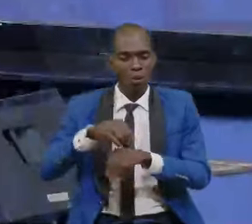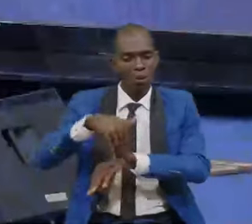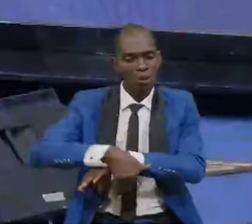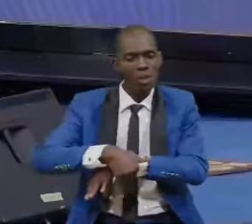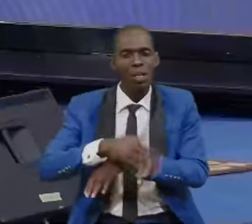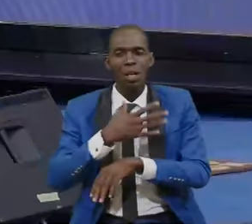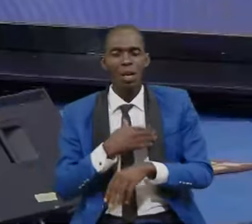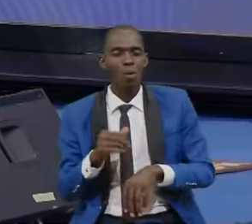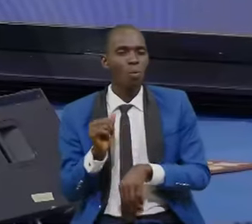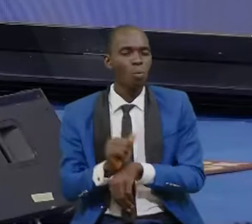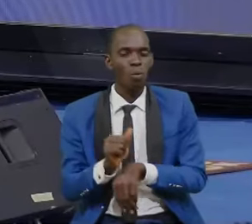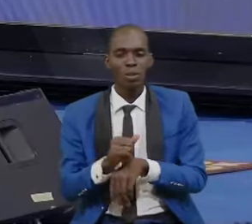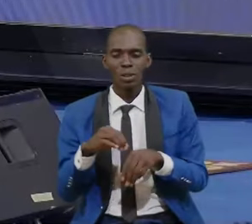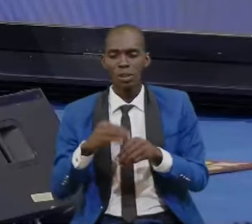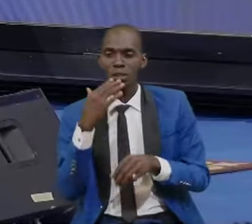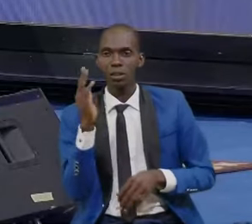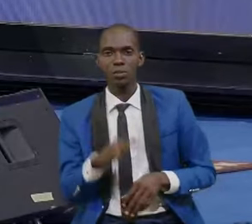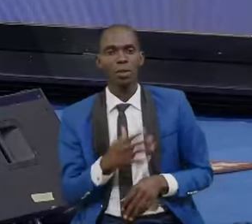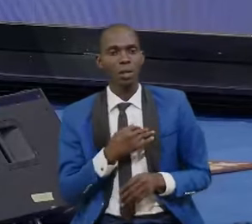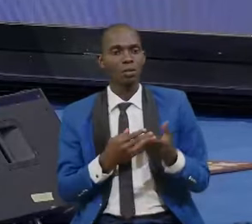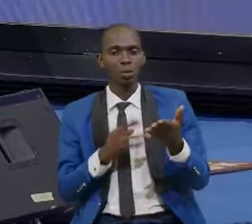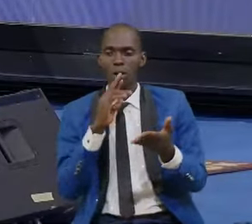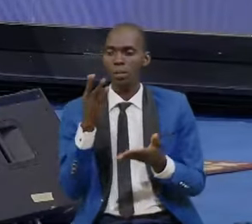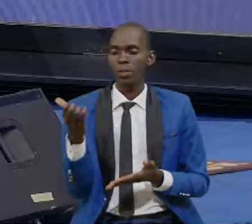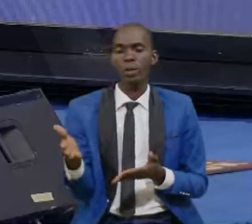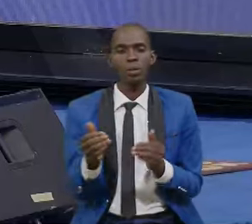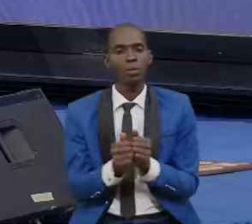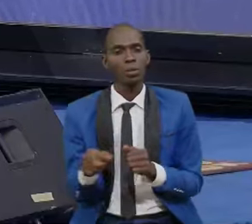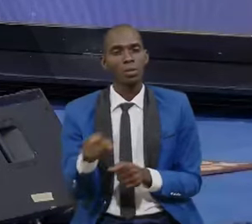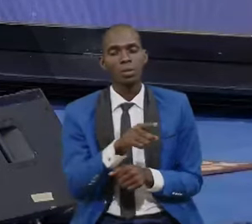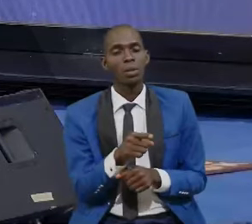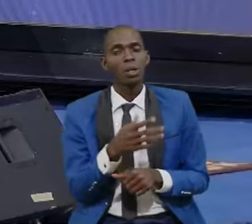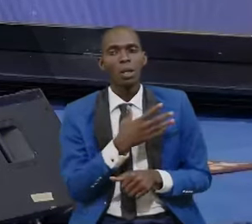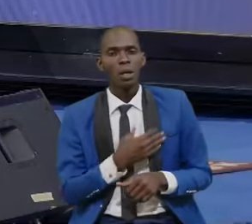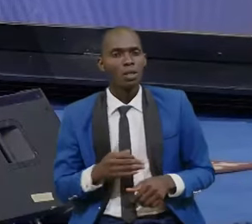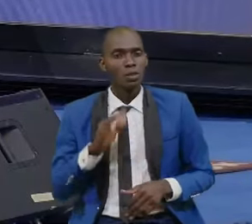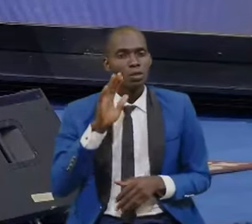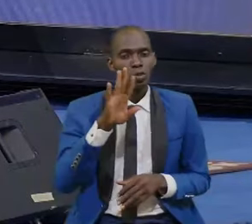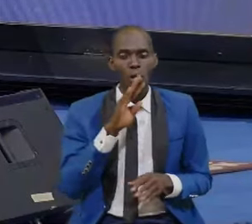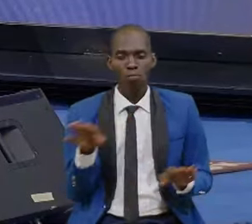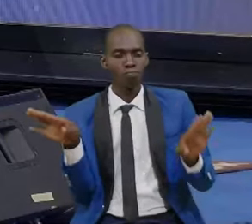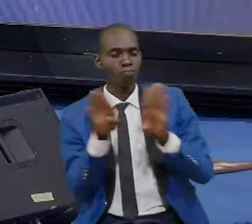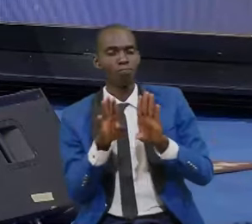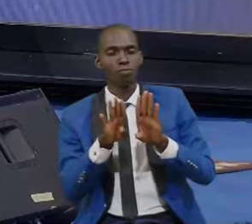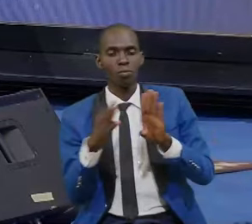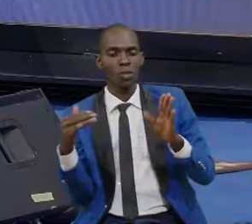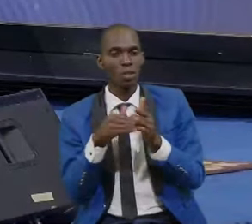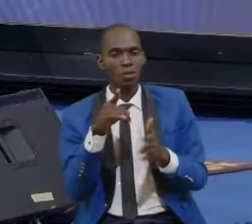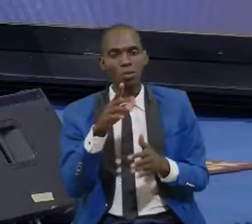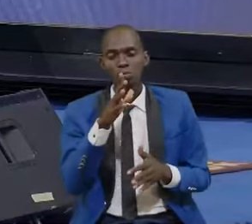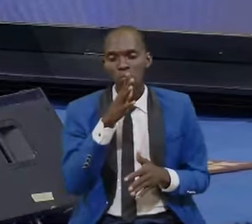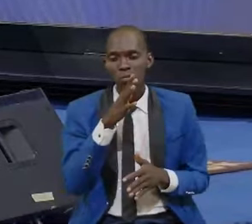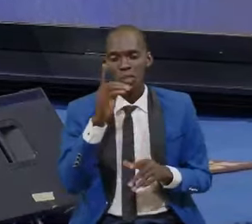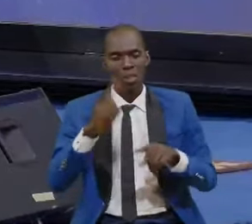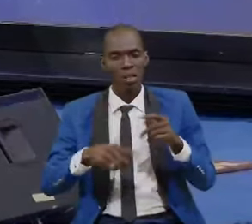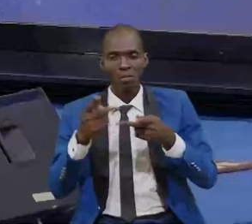dans la nuit et travaillent avec ceci ou cela, et te voilà là-bas, et on t'enferme. Ta maman ne peut pas venir, ton papa ne peut pas venir, tes amis